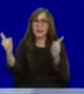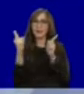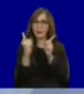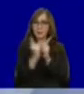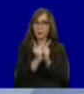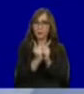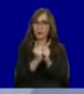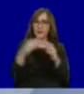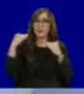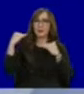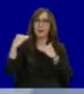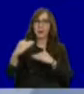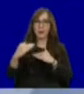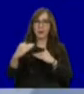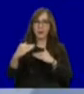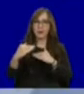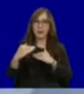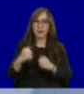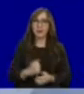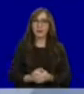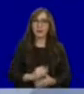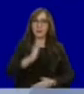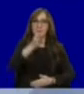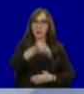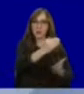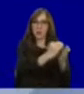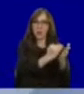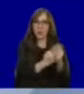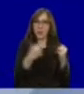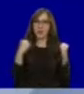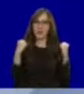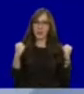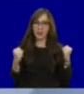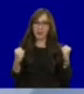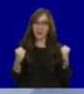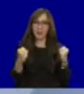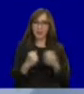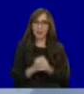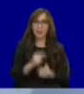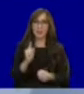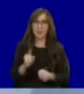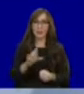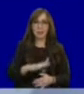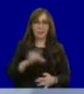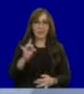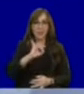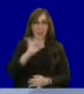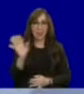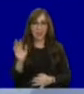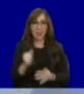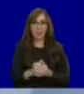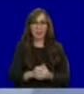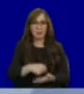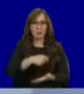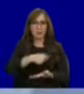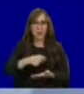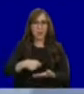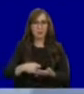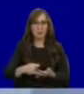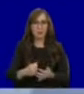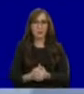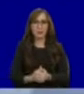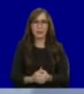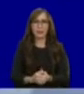dengan menerapkan protokol kesehatan. Dan juga masih ada opsi pembelajaran jarak jauh. Kenapa masih harus ada opsi pembelajaran jarak